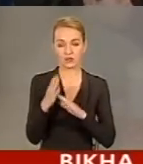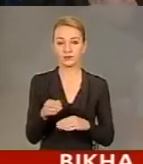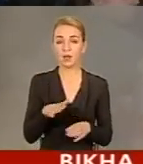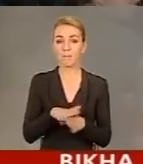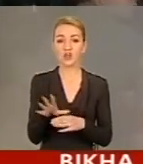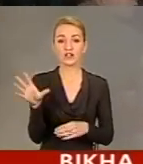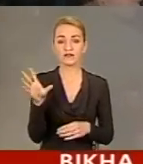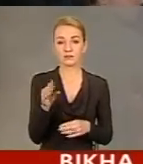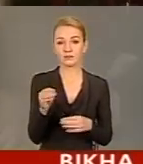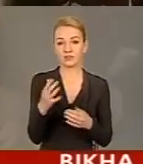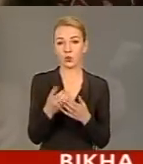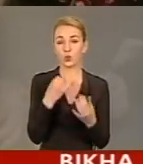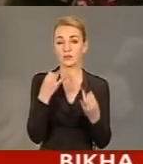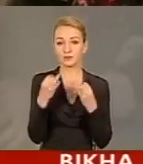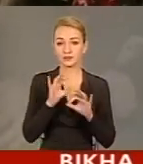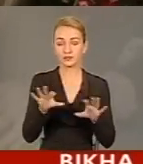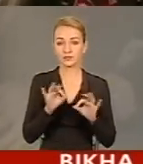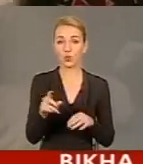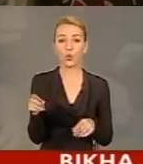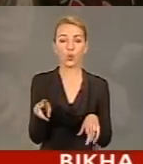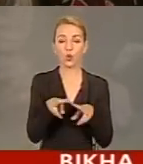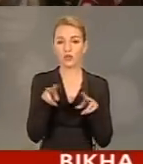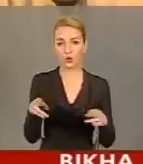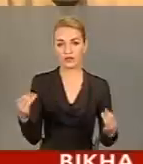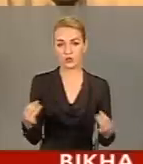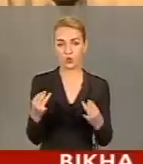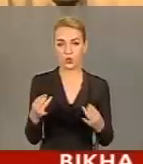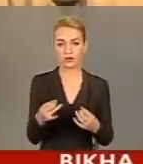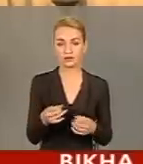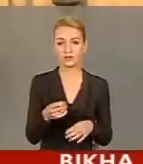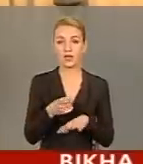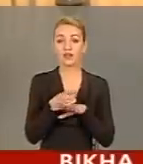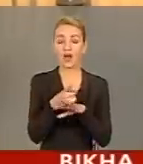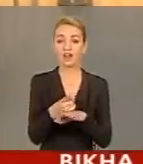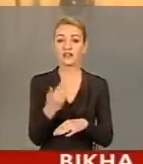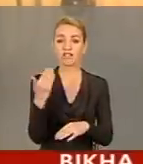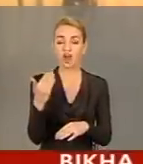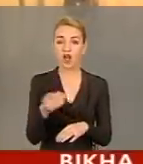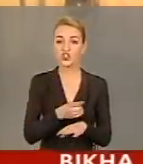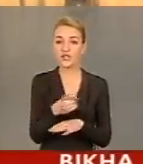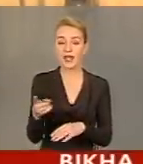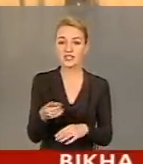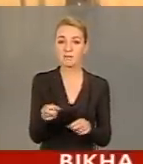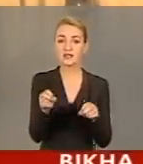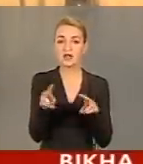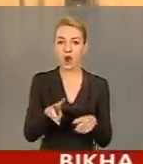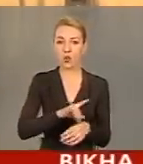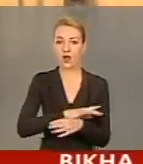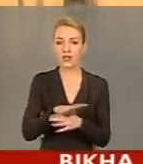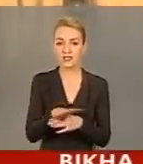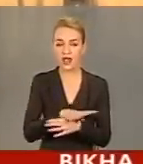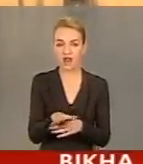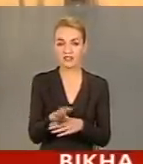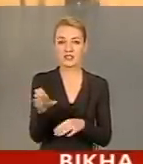ким нам удалося поспілкуватися, розповідають однакові історії. Танки ваші їздили, спеціально розстрілювали,